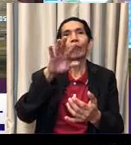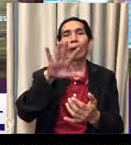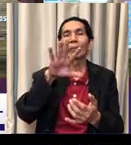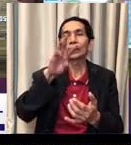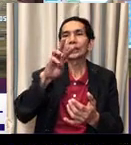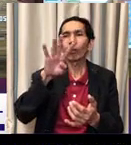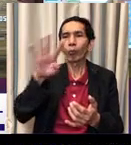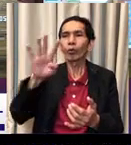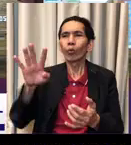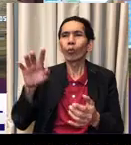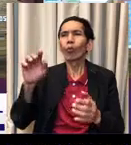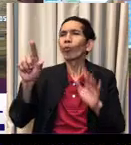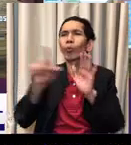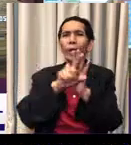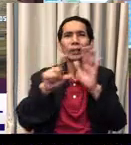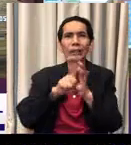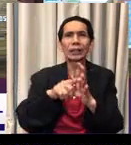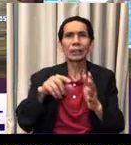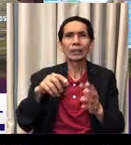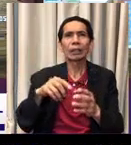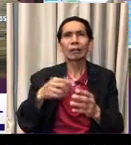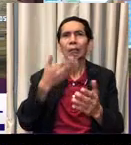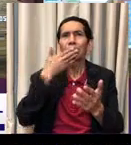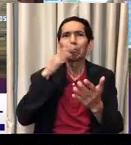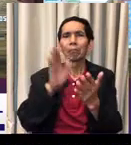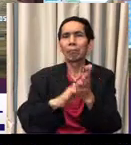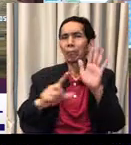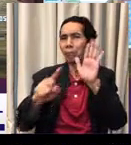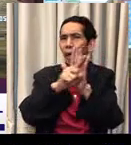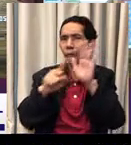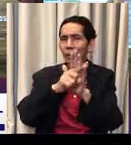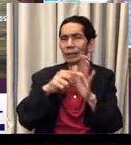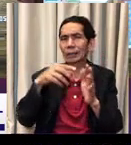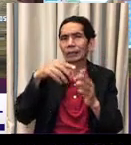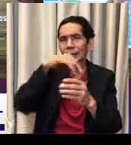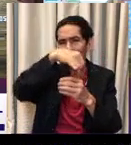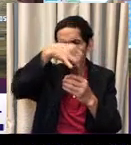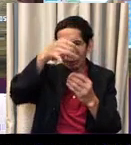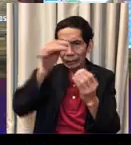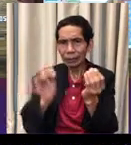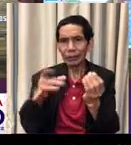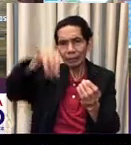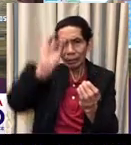7,644. Anong batas ba ang illegal gambling? PD 1602. Tama ba, Major?